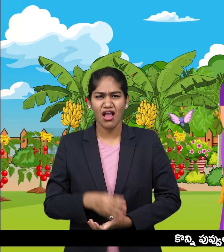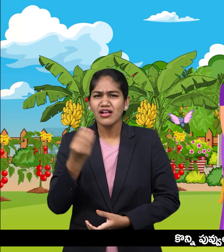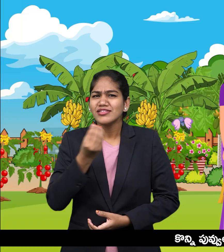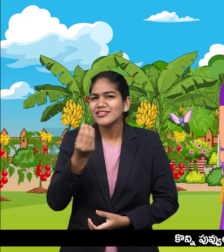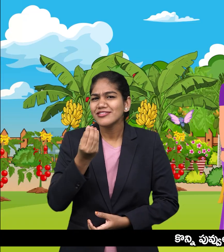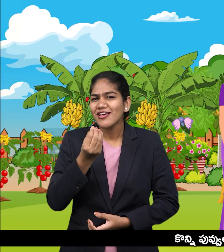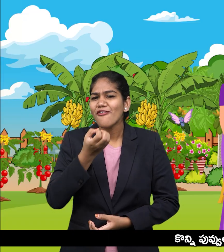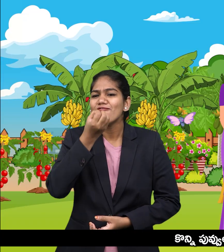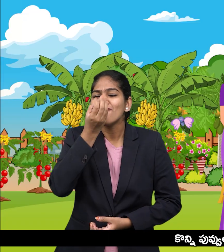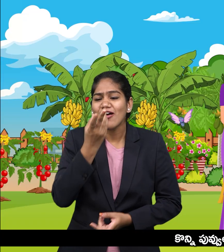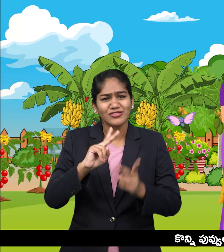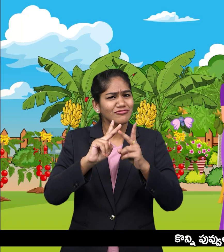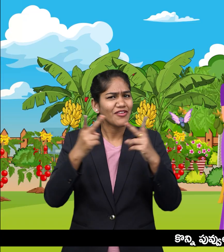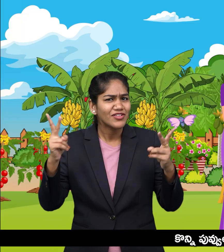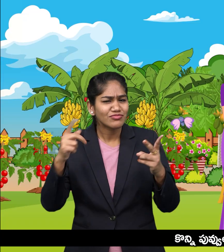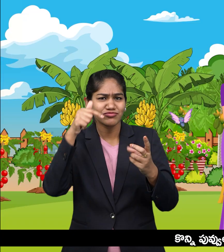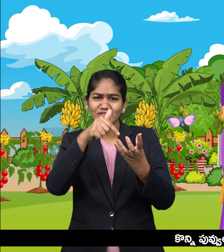కొన్ని పువ్వులు పండ్లుగా మారతాయి.